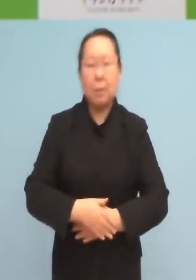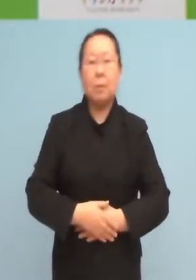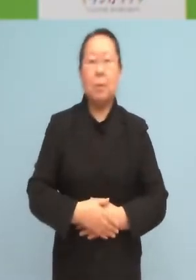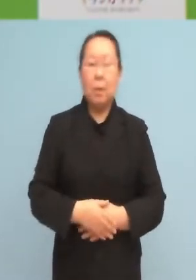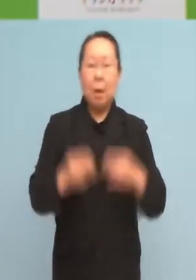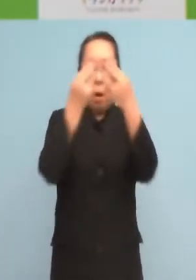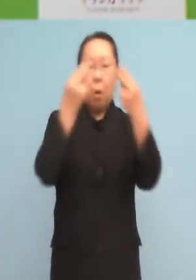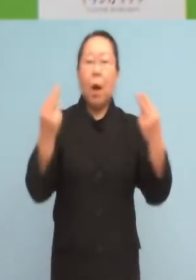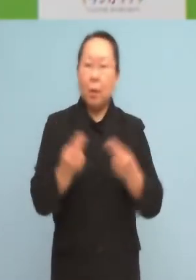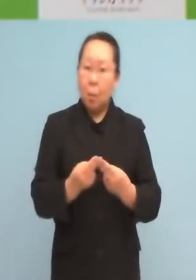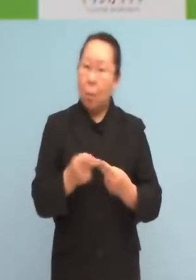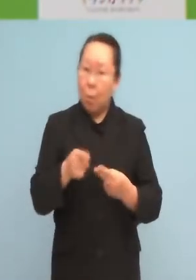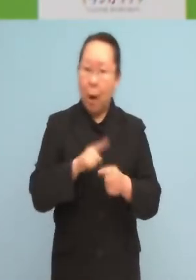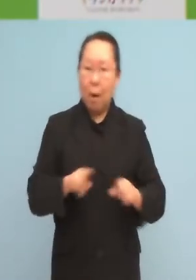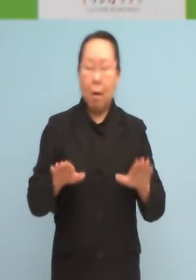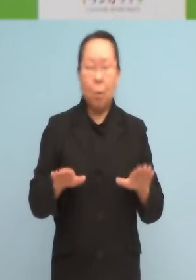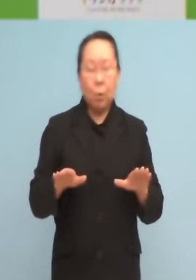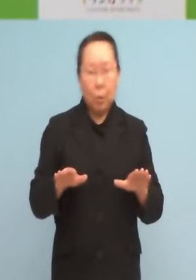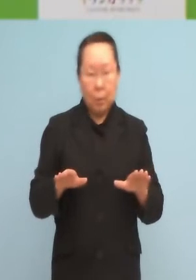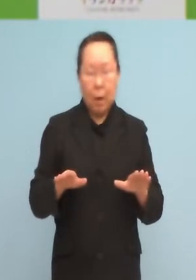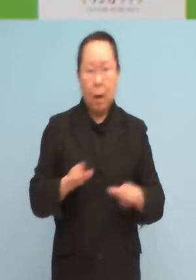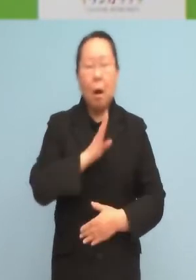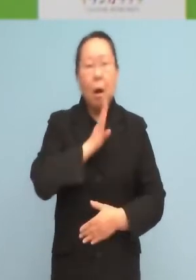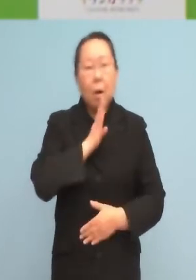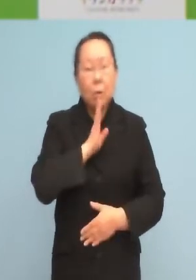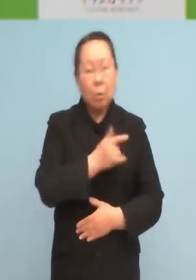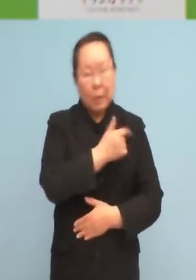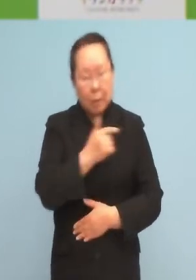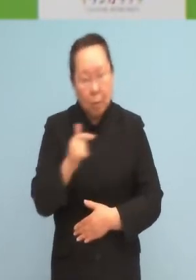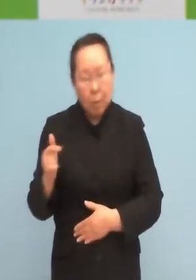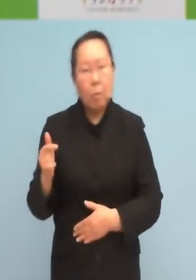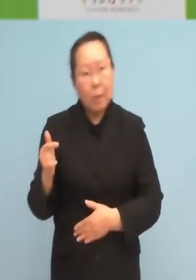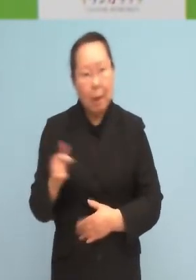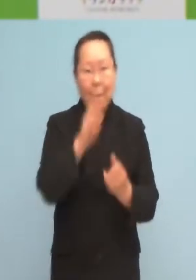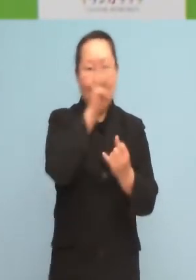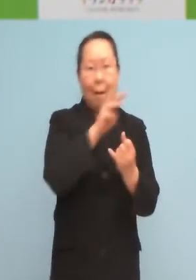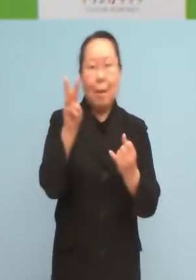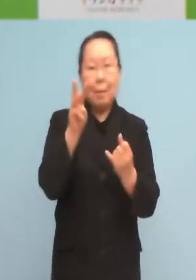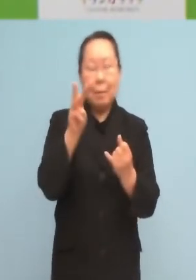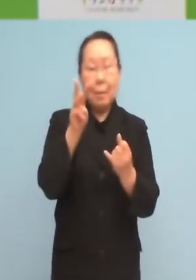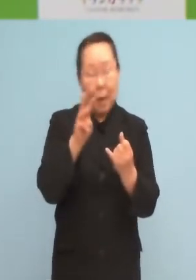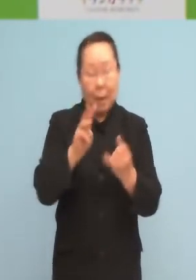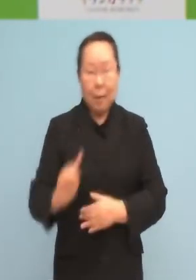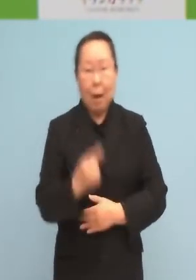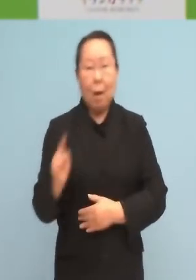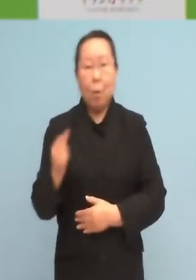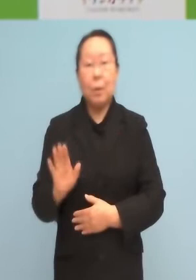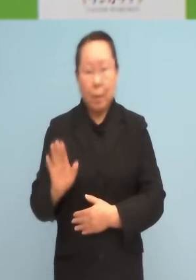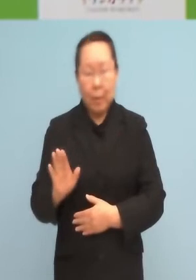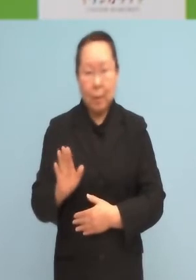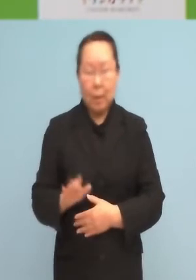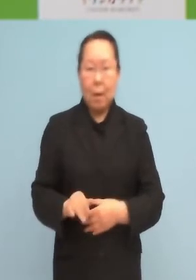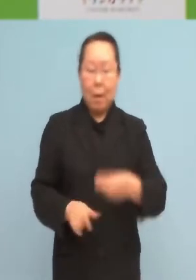北海道今年はですね、本当にいろいろなまた災害があるわけでありますけれども、今月の